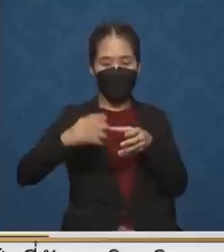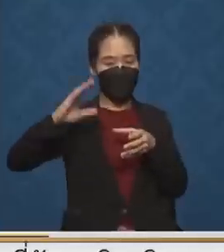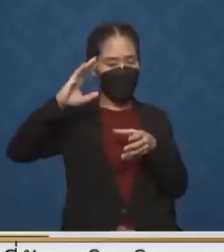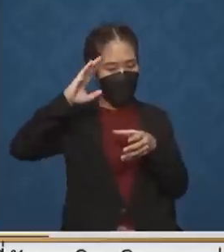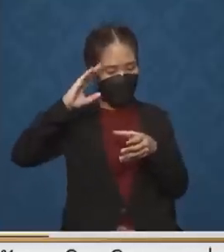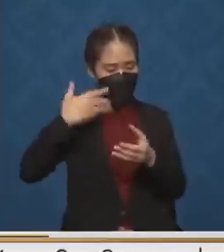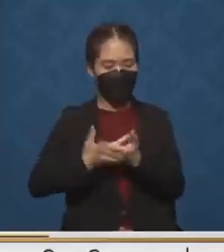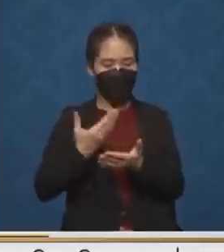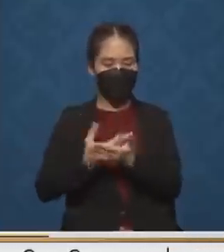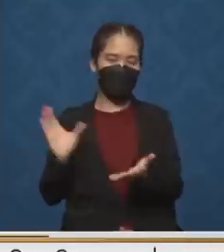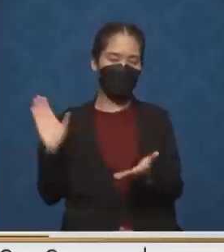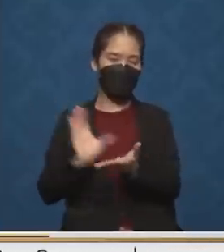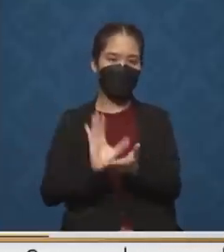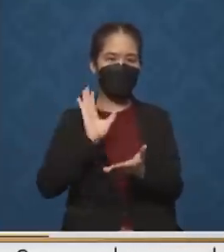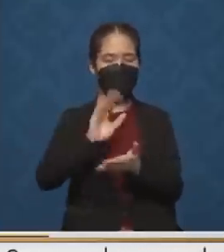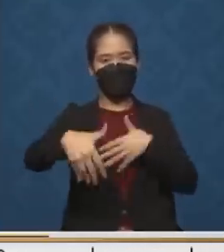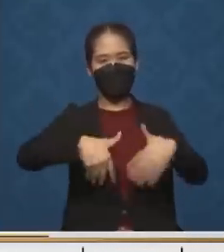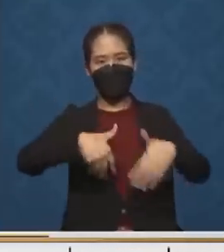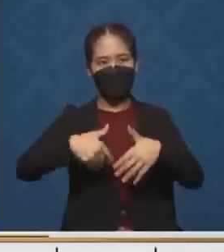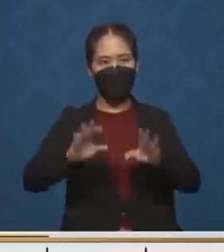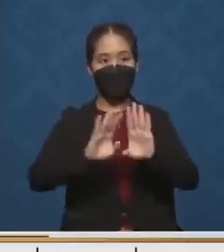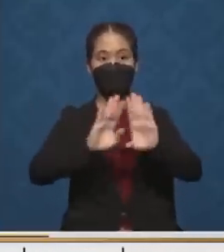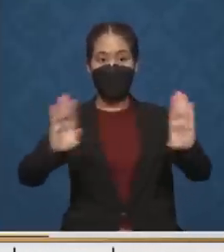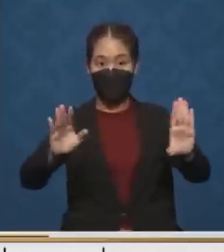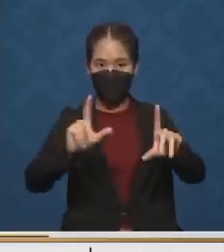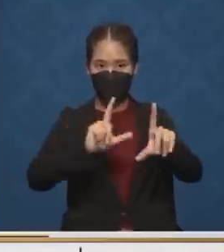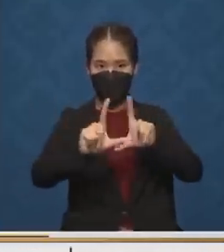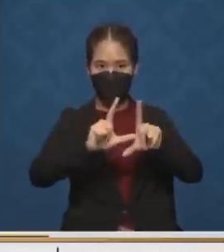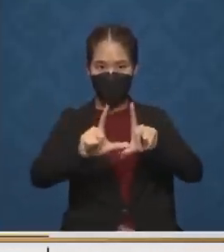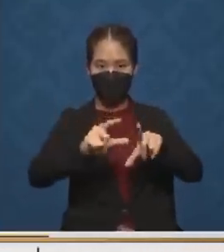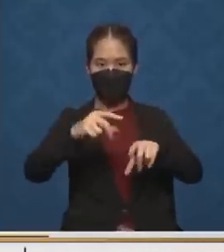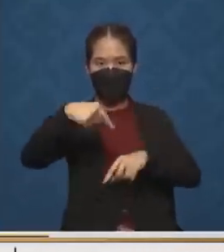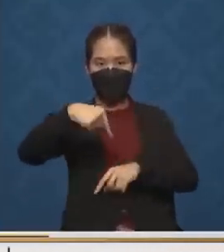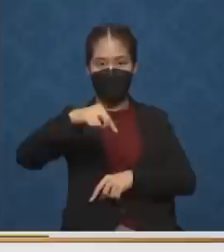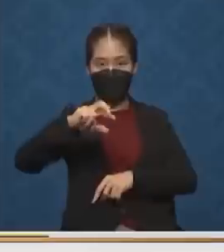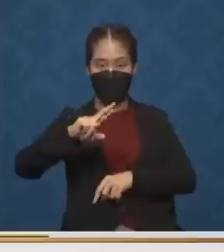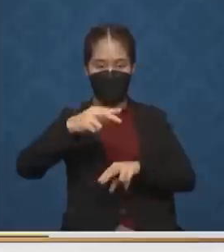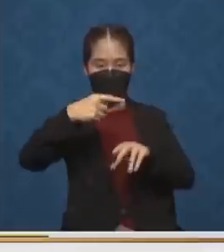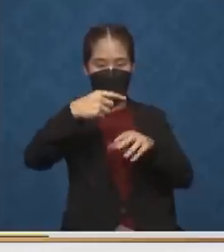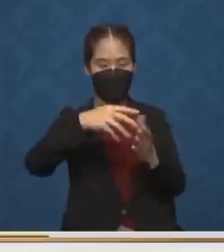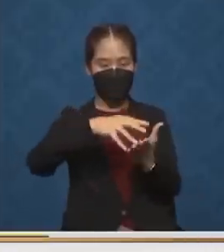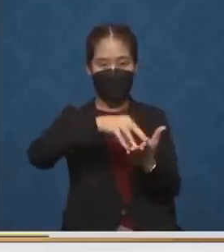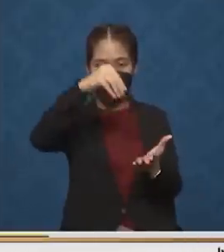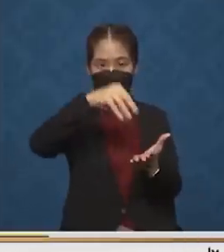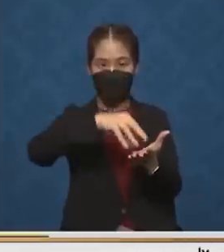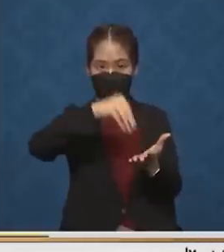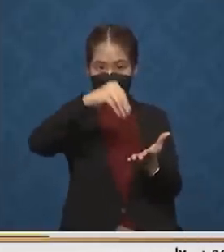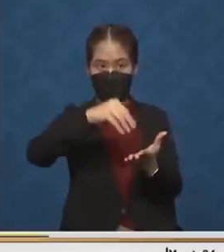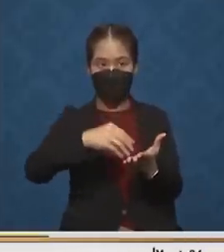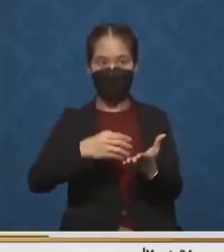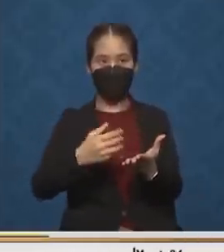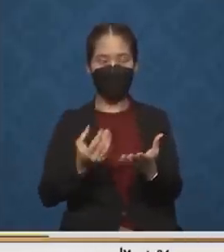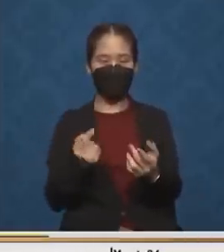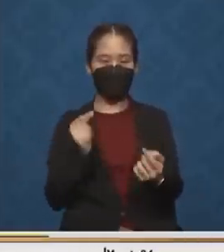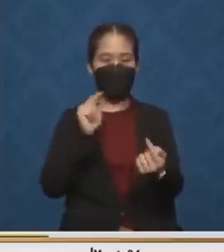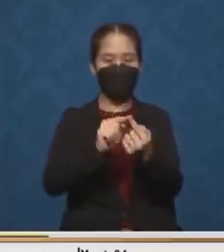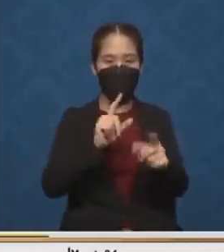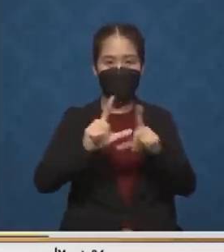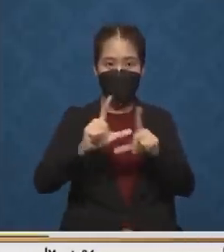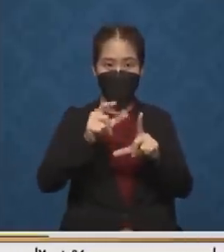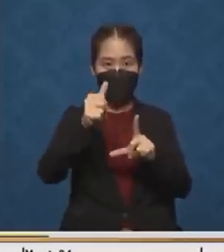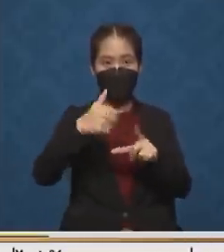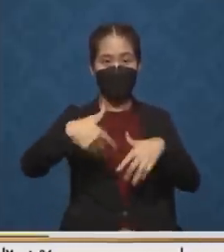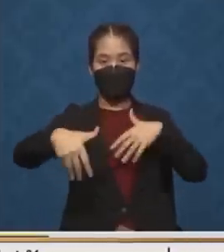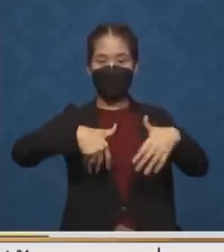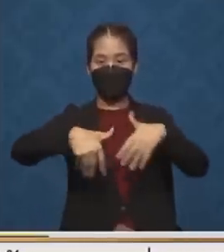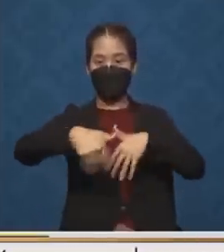ของพน้ประชาชนเปิดกันจาลจะมีรายแดเข้าไปถลายกลุมรัง i.o.กันเรีกที่ว่าพี่น้องประชาชนทุก